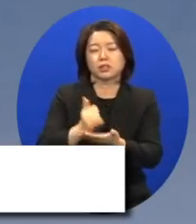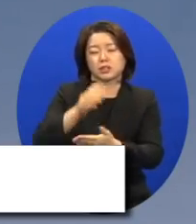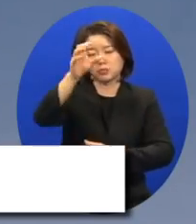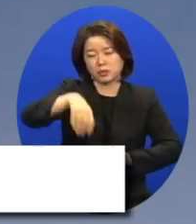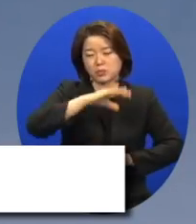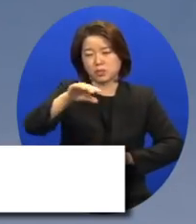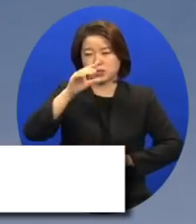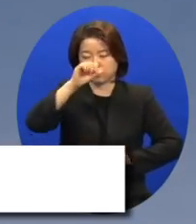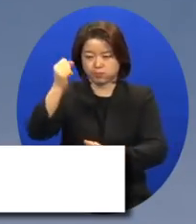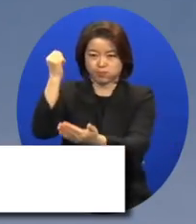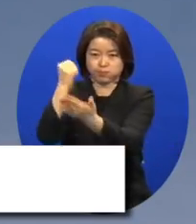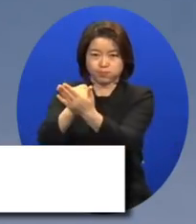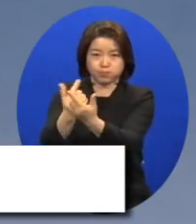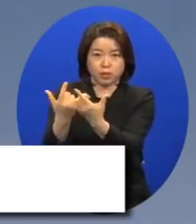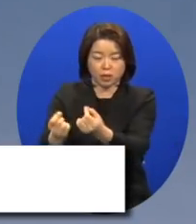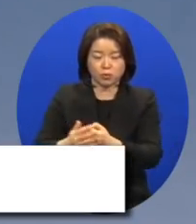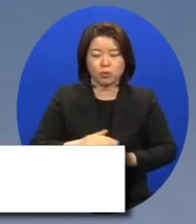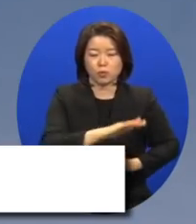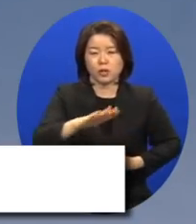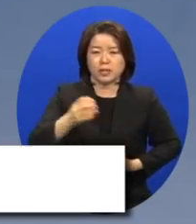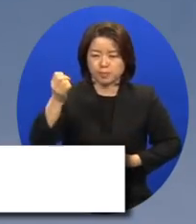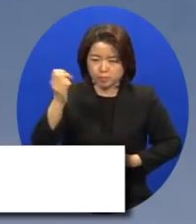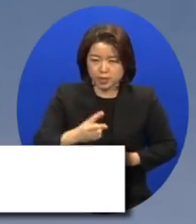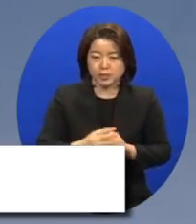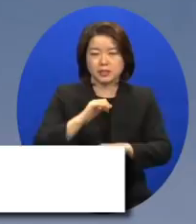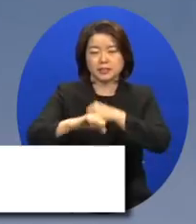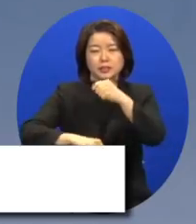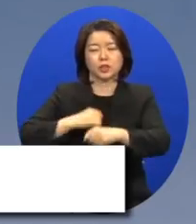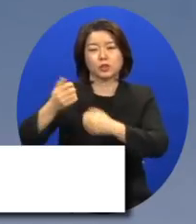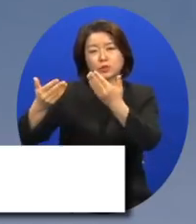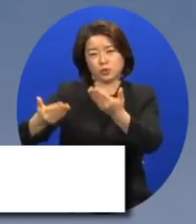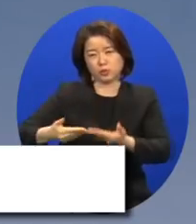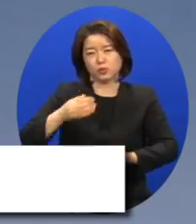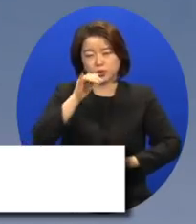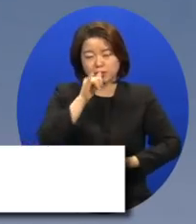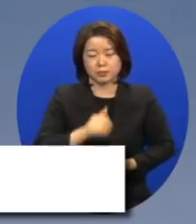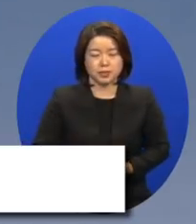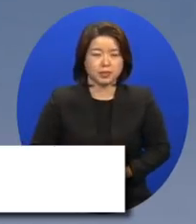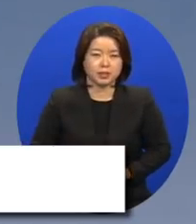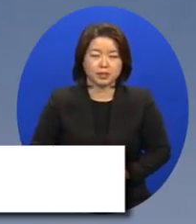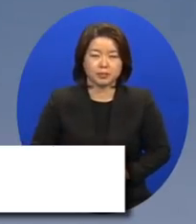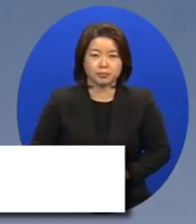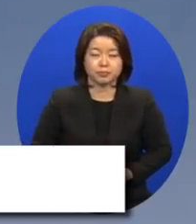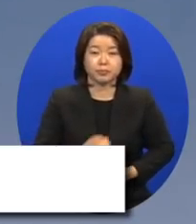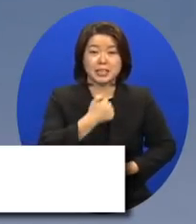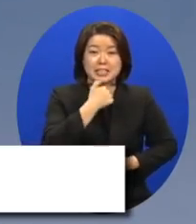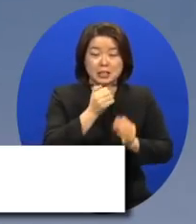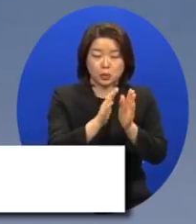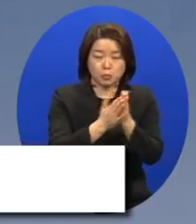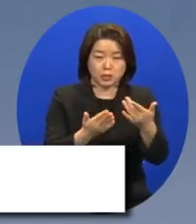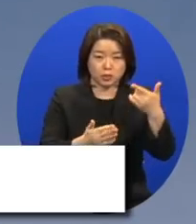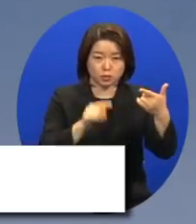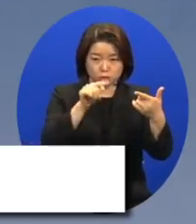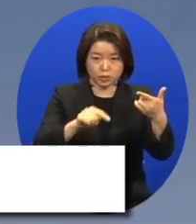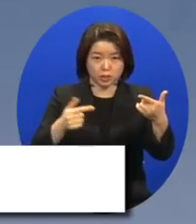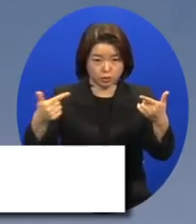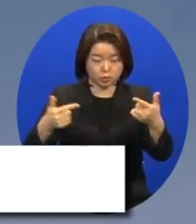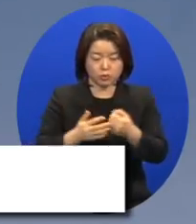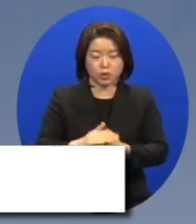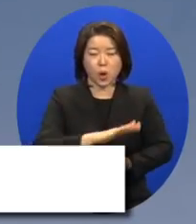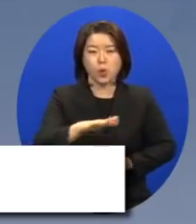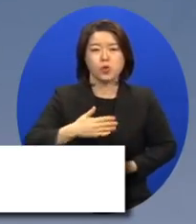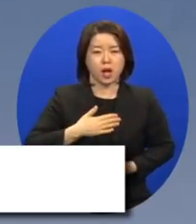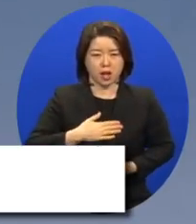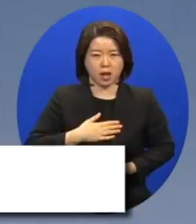하시고 그리고 우리에게 다시 자유를 주셨습니다 로마서 6장 6절 입니다 우리가 알거니와